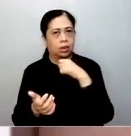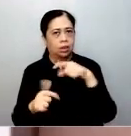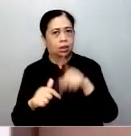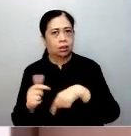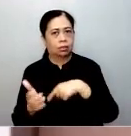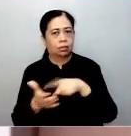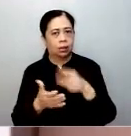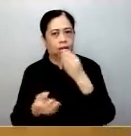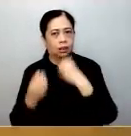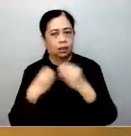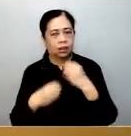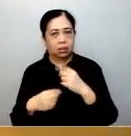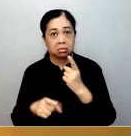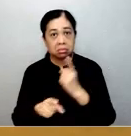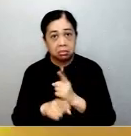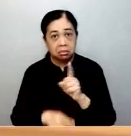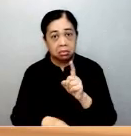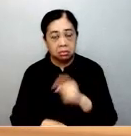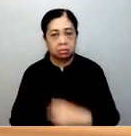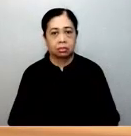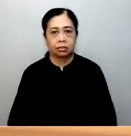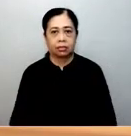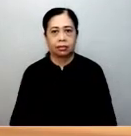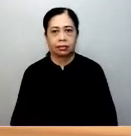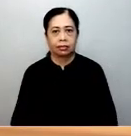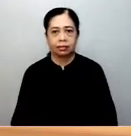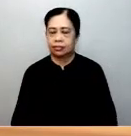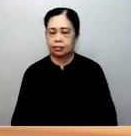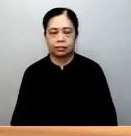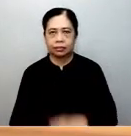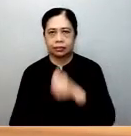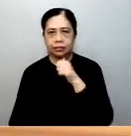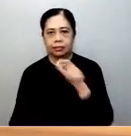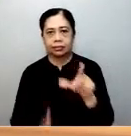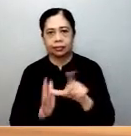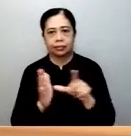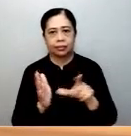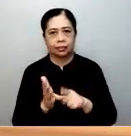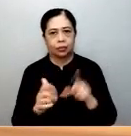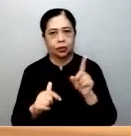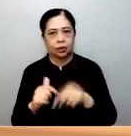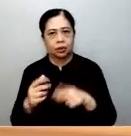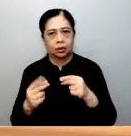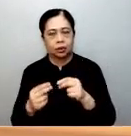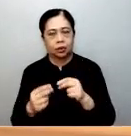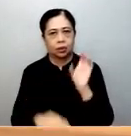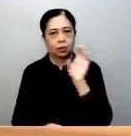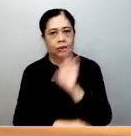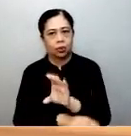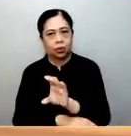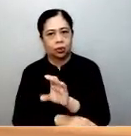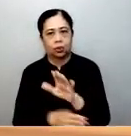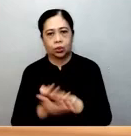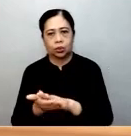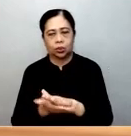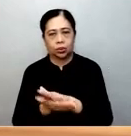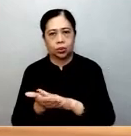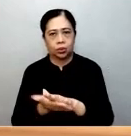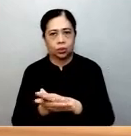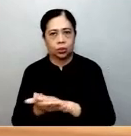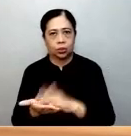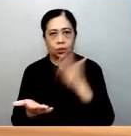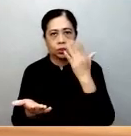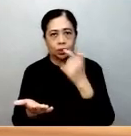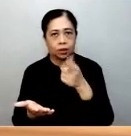ko. Legal ba to? Hindi ito legal. Hindi ka maaaring pilitin na maghugas ng plato dahil sa hindi